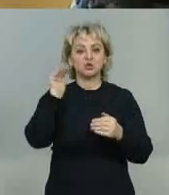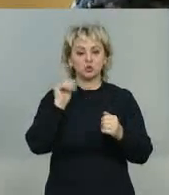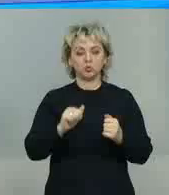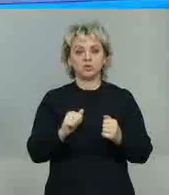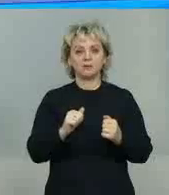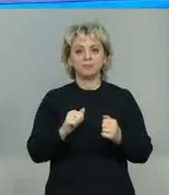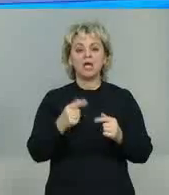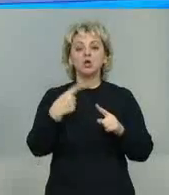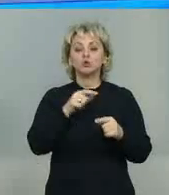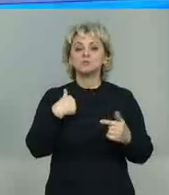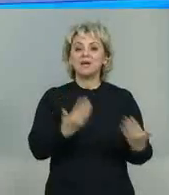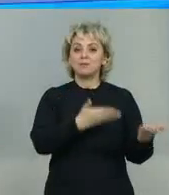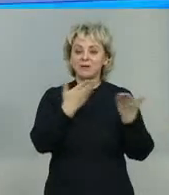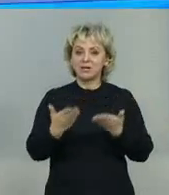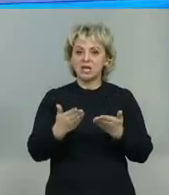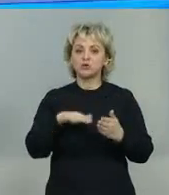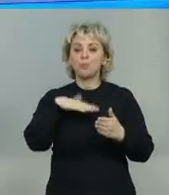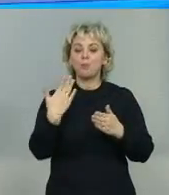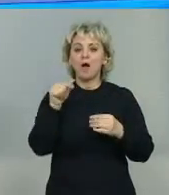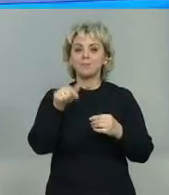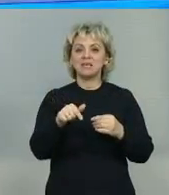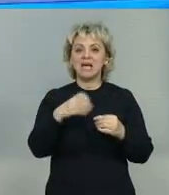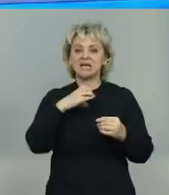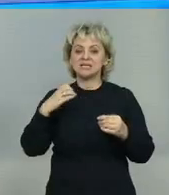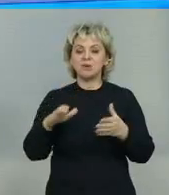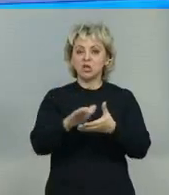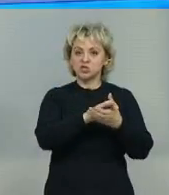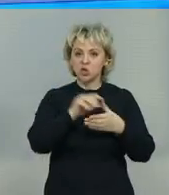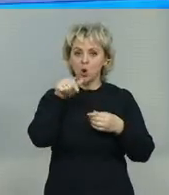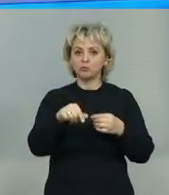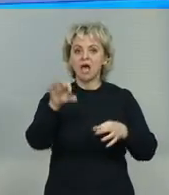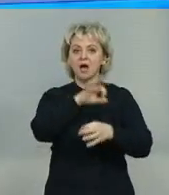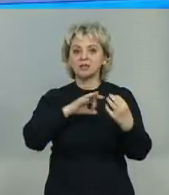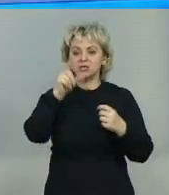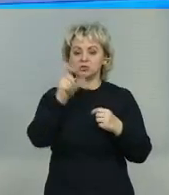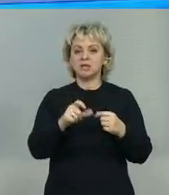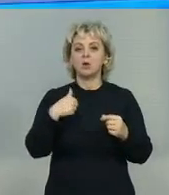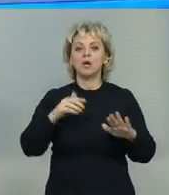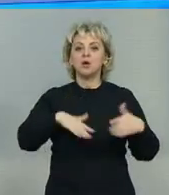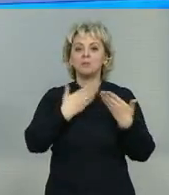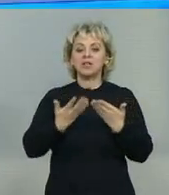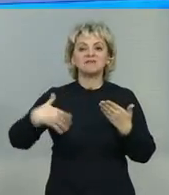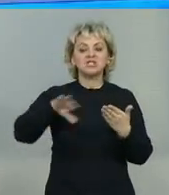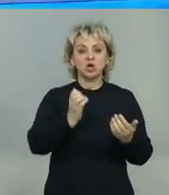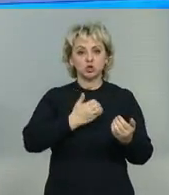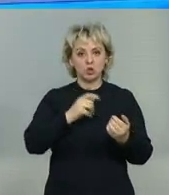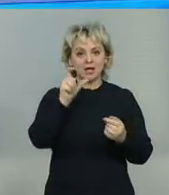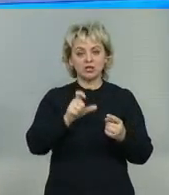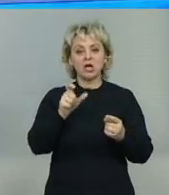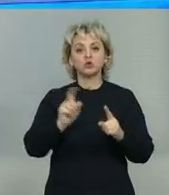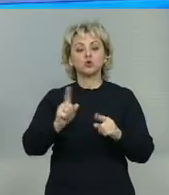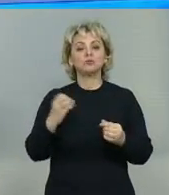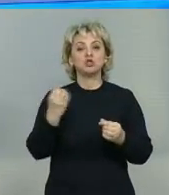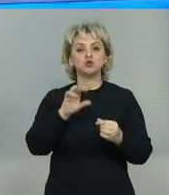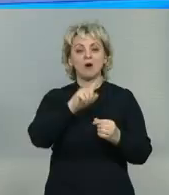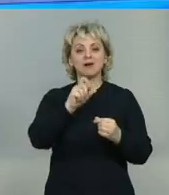слушания. То есть мы приглашаем, помимо экспертного сообщества, архитекторов, мы приглашаем всех желающих для того, чтобы еще